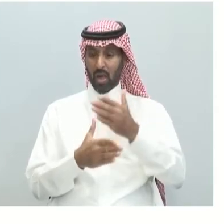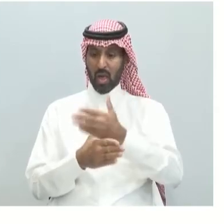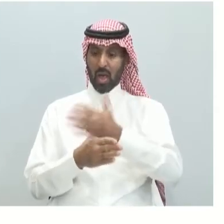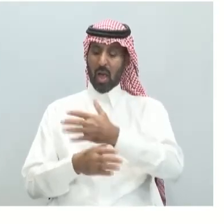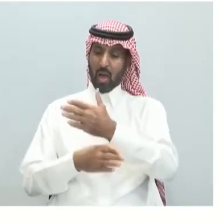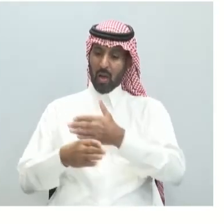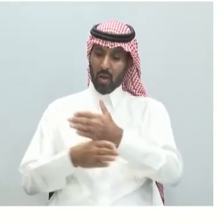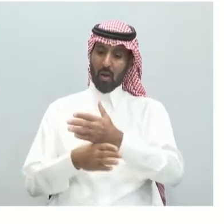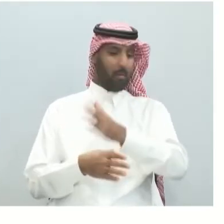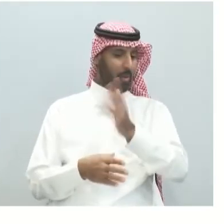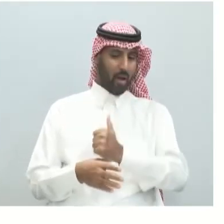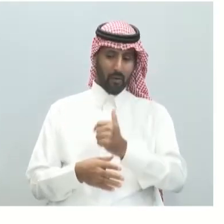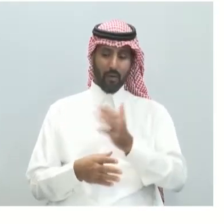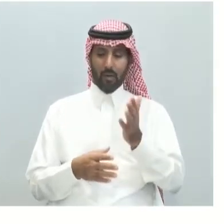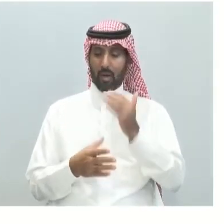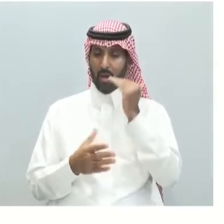من الخشب